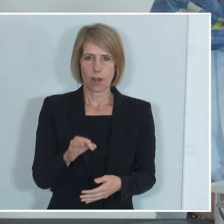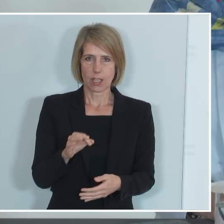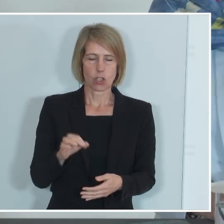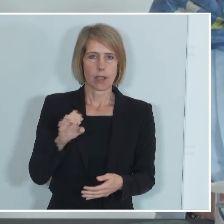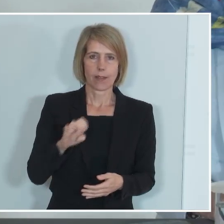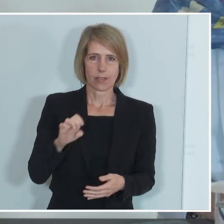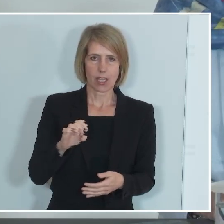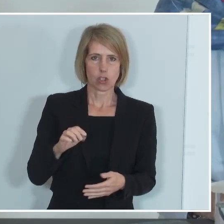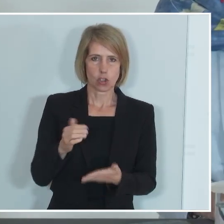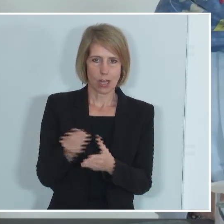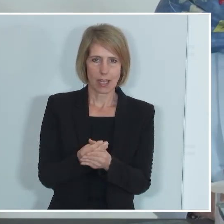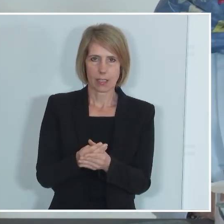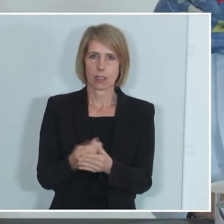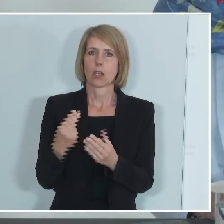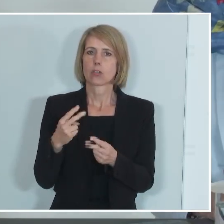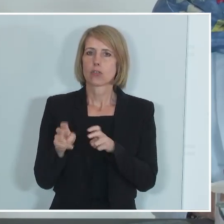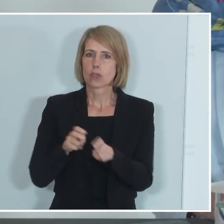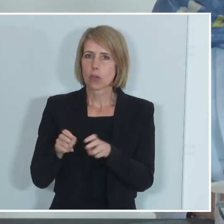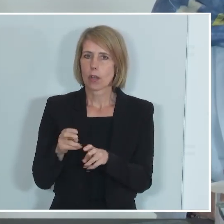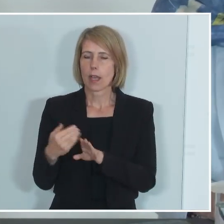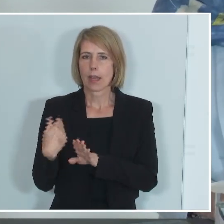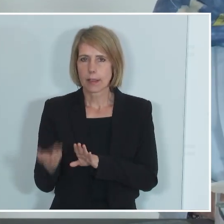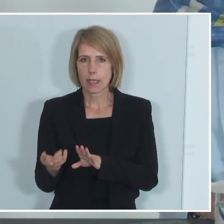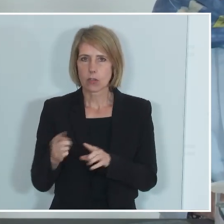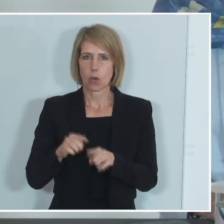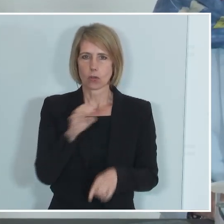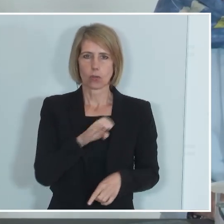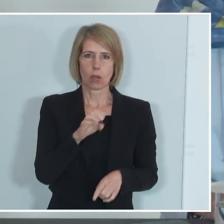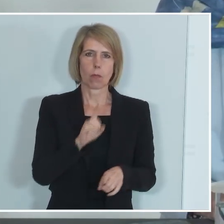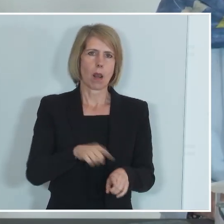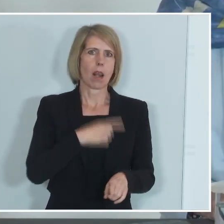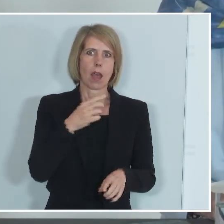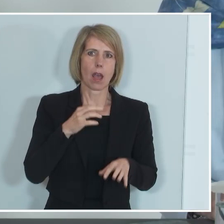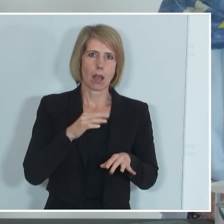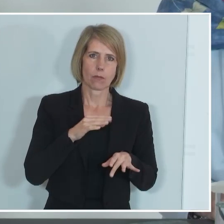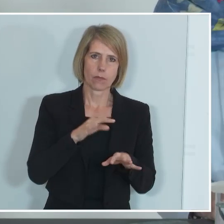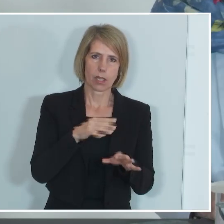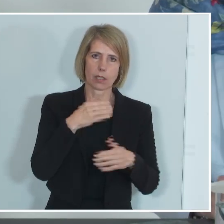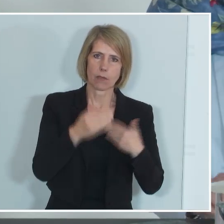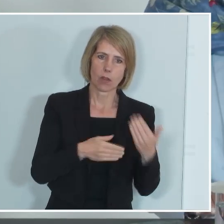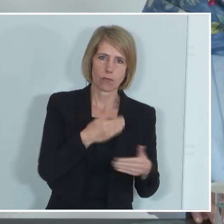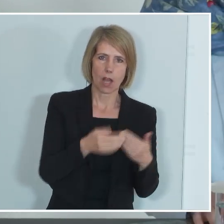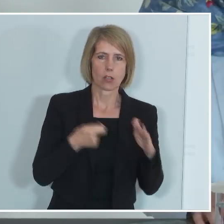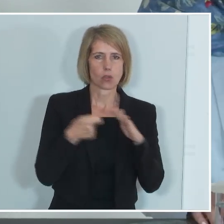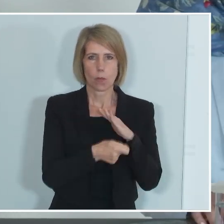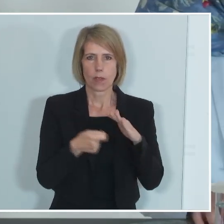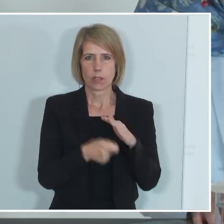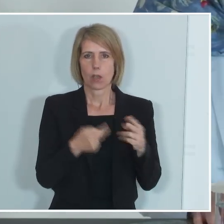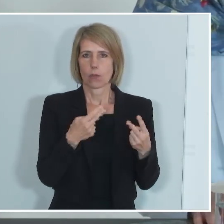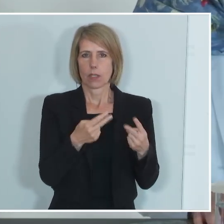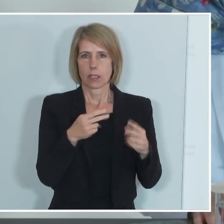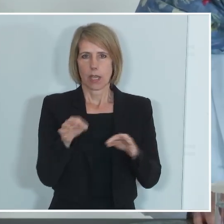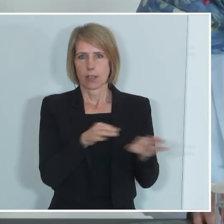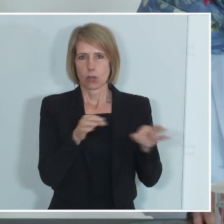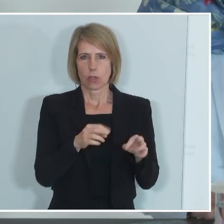auf Steuerentlastungen setzt, Europa auf recht langwierige Verfahren zur Subventionierung von wichtigen Industrien, dann kann